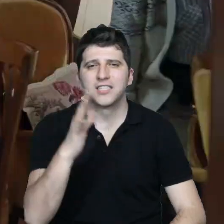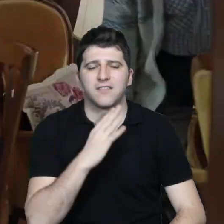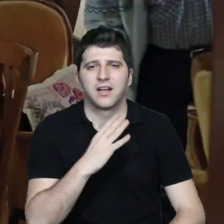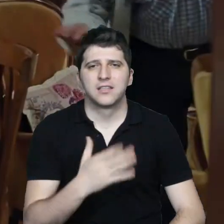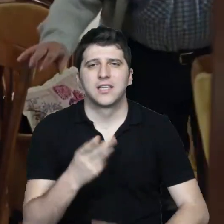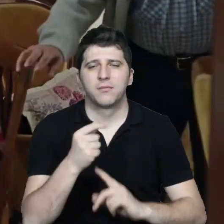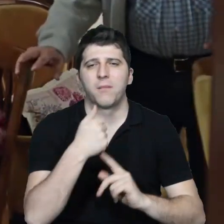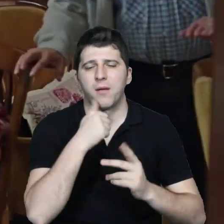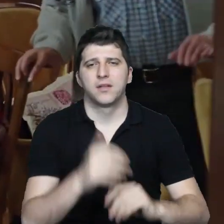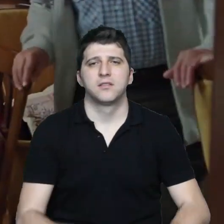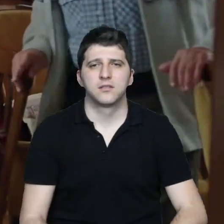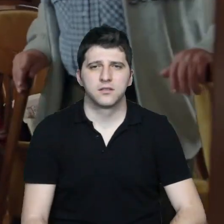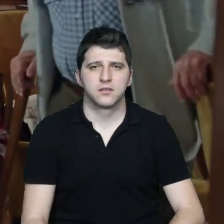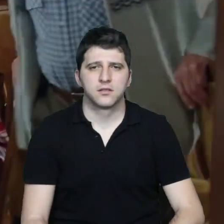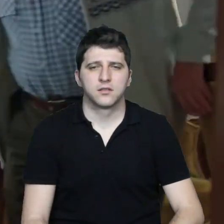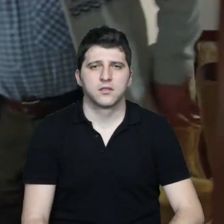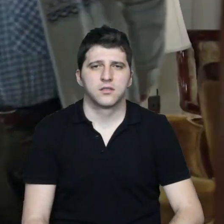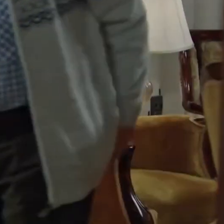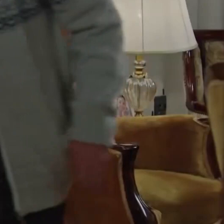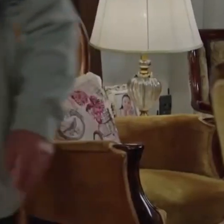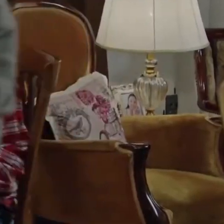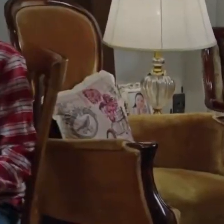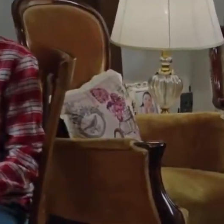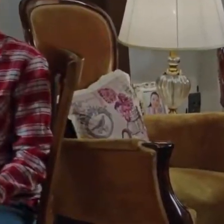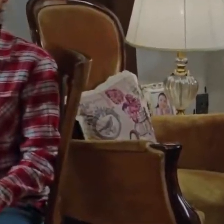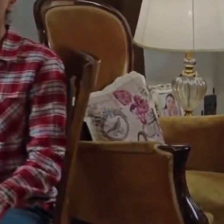da İbrahim abi. Faik kalkıp kapıya seyirtti.